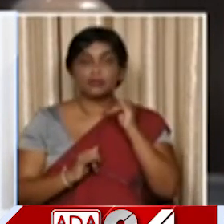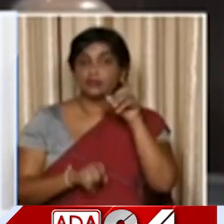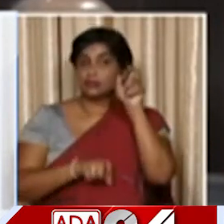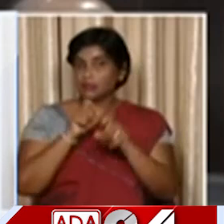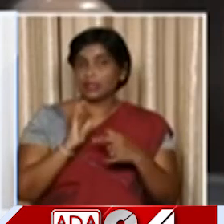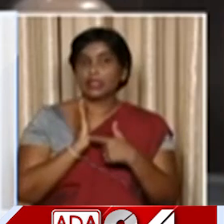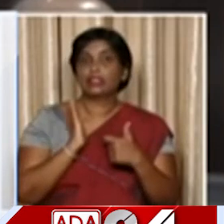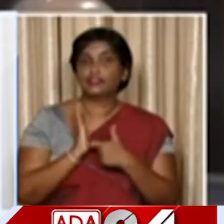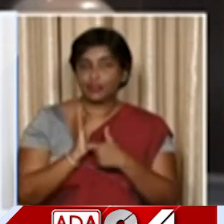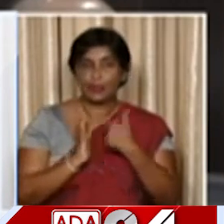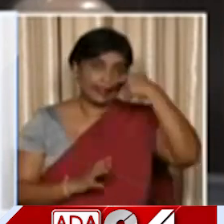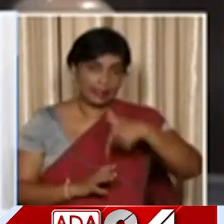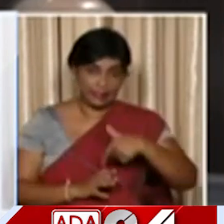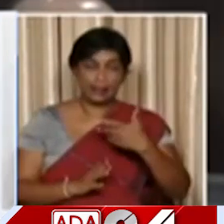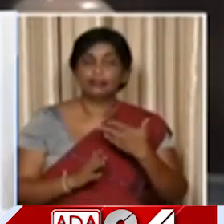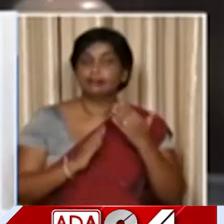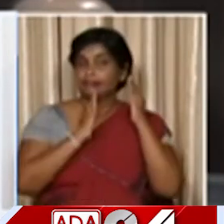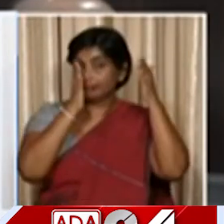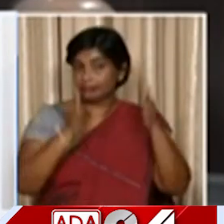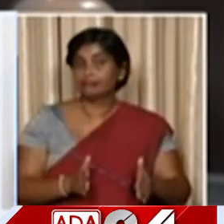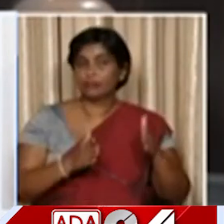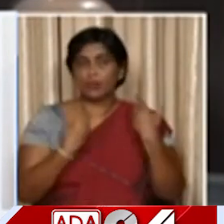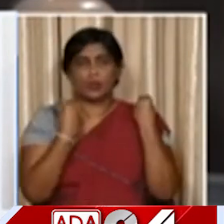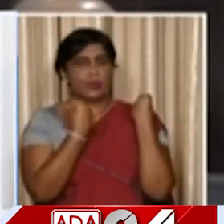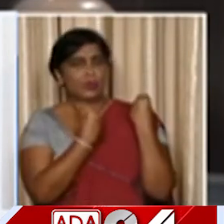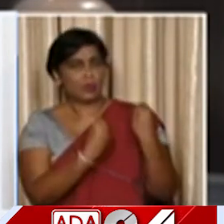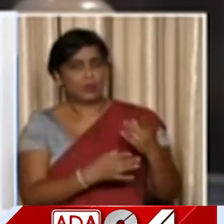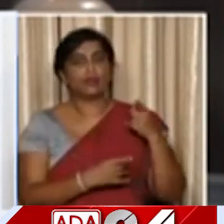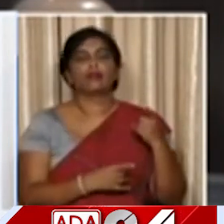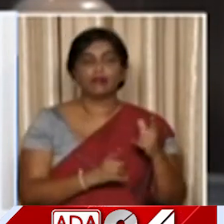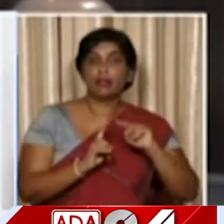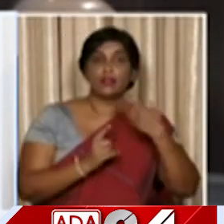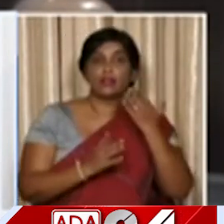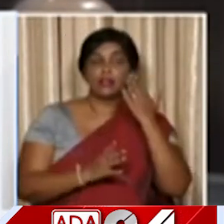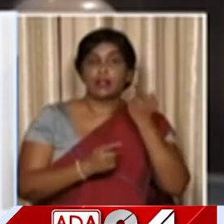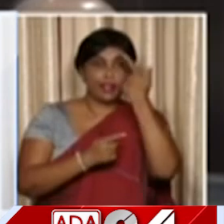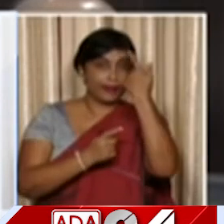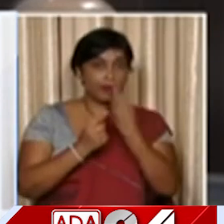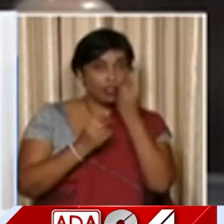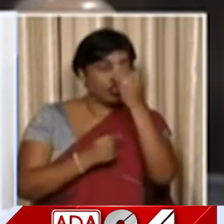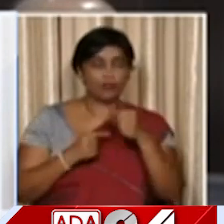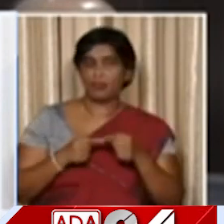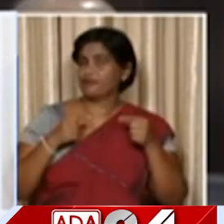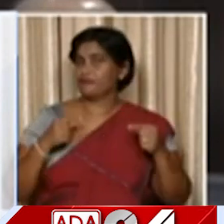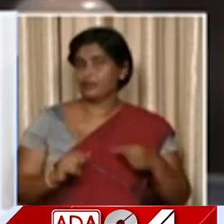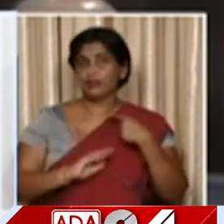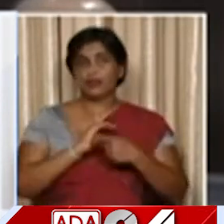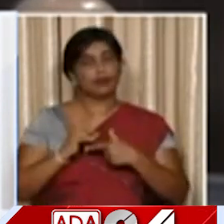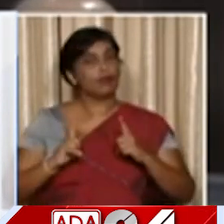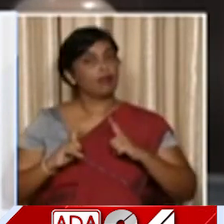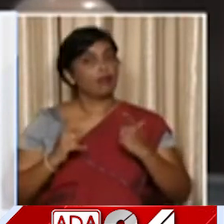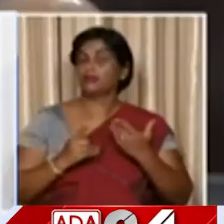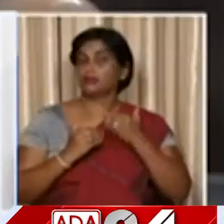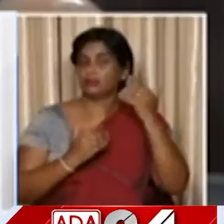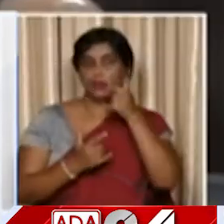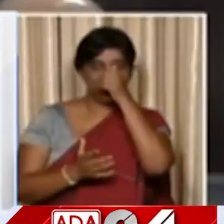සමහරු තිරිකුණාමලයේ තෙල් ටැංකි වැනි නිරපදාර නාස්ති වන තැන් වෙනත් රටකට බදු දීමට විරුද්ධ වී රටේ අනාගතය හොරකම්